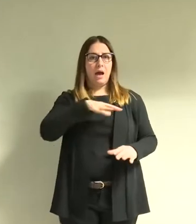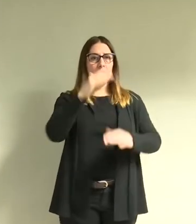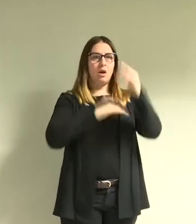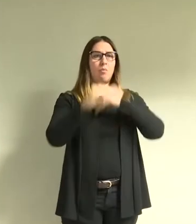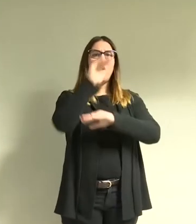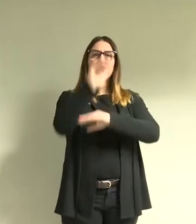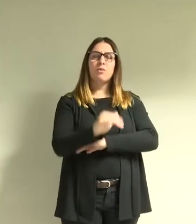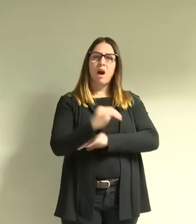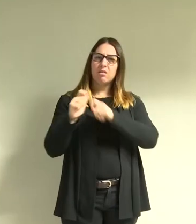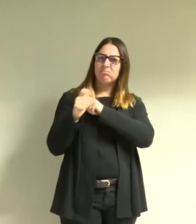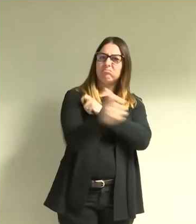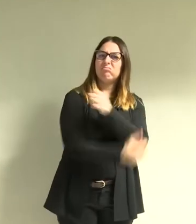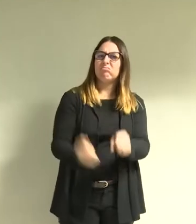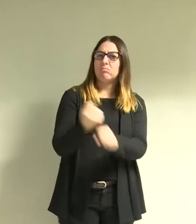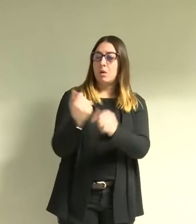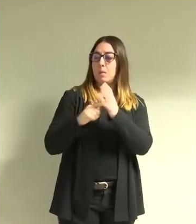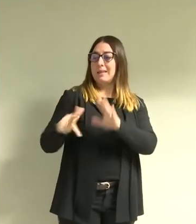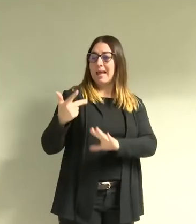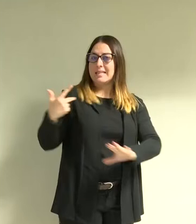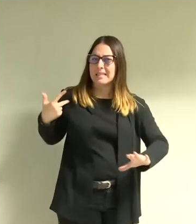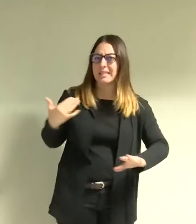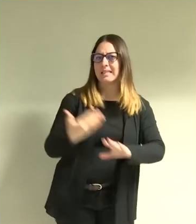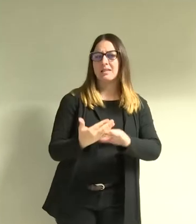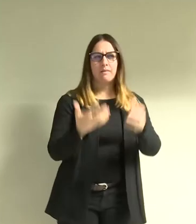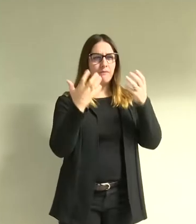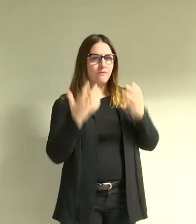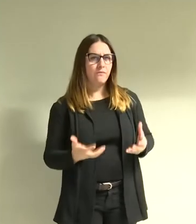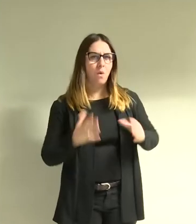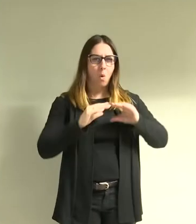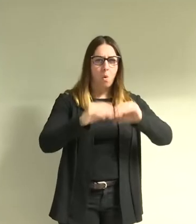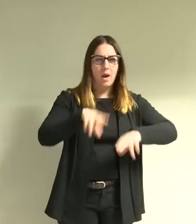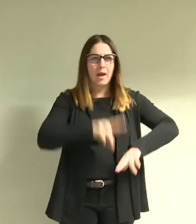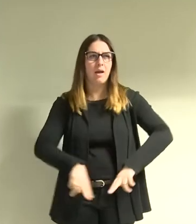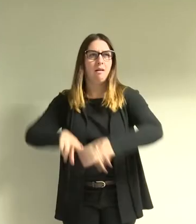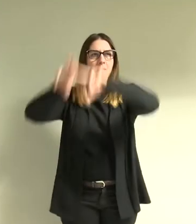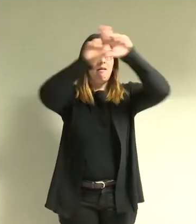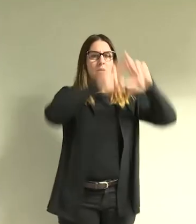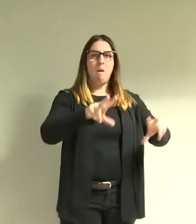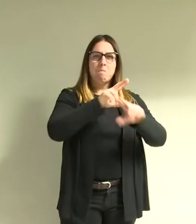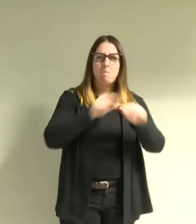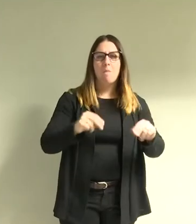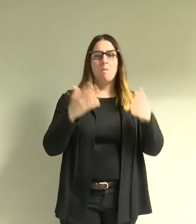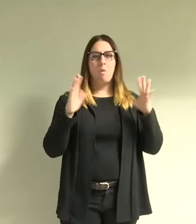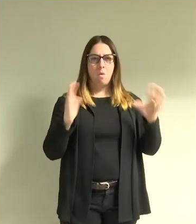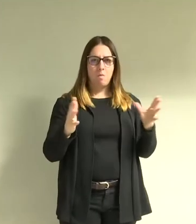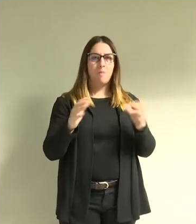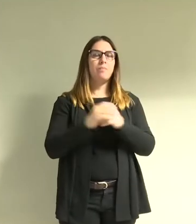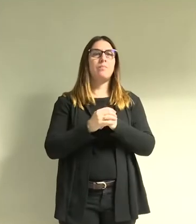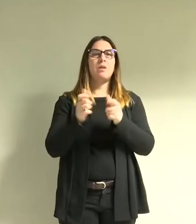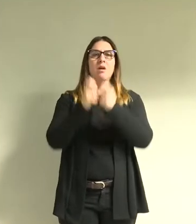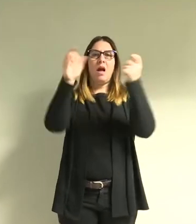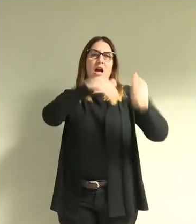dispositif créé en 2013 pour mettre en place concrètement ces réhabilitations avec l' agence nationale de rénovation